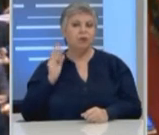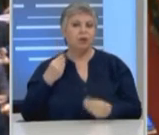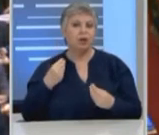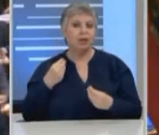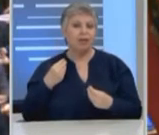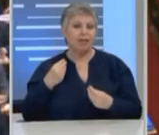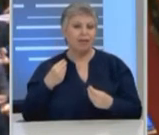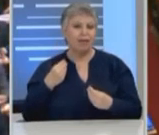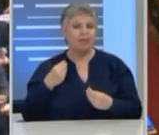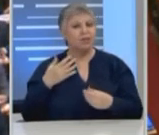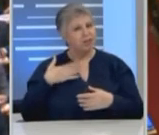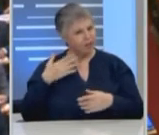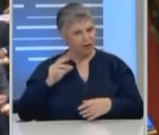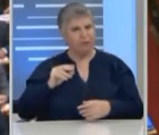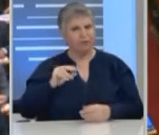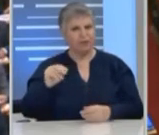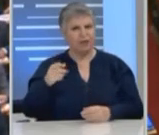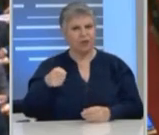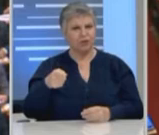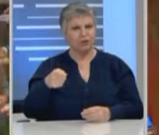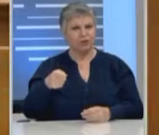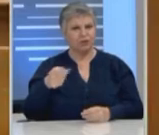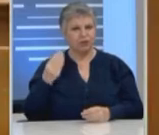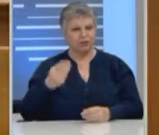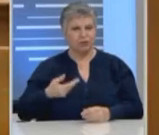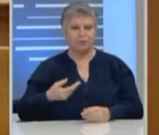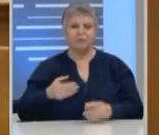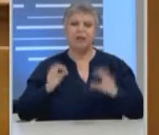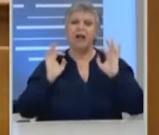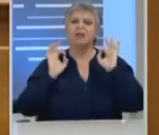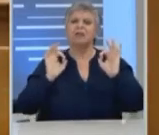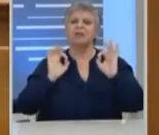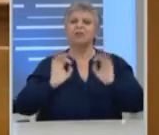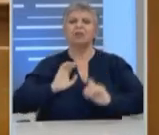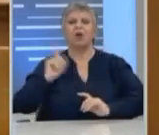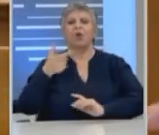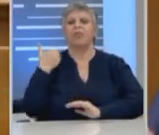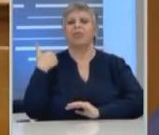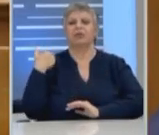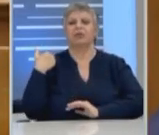Ελπίζω, διότι θα μου πει κανείς τώρα κόπτεσαι για τη στρατηγική της, του αντιπάλου σου.